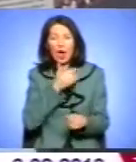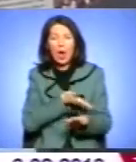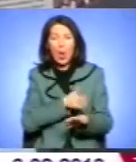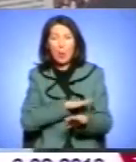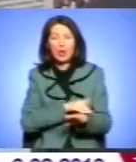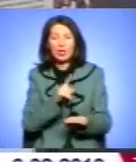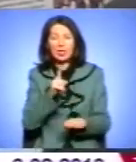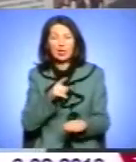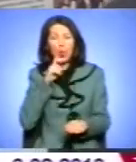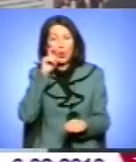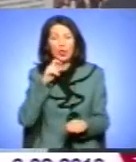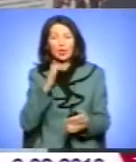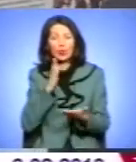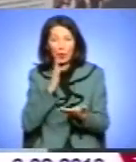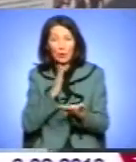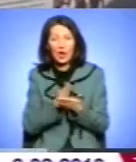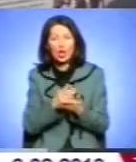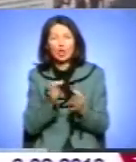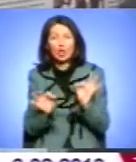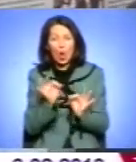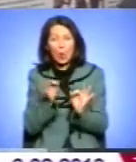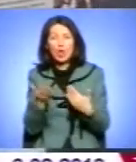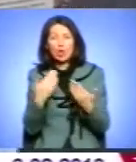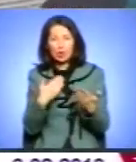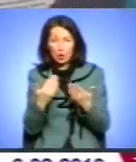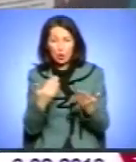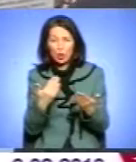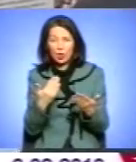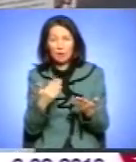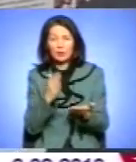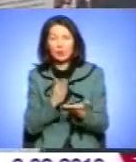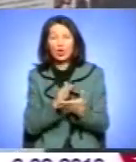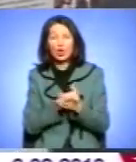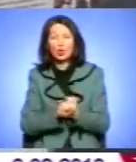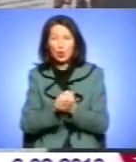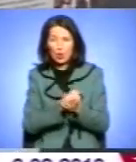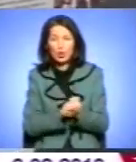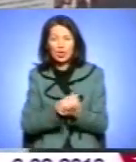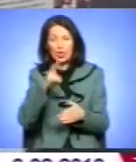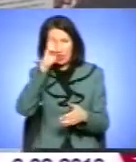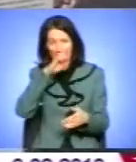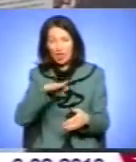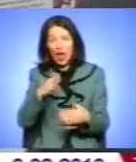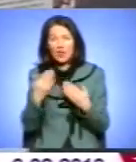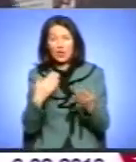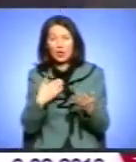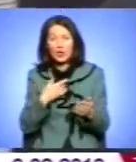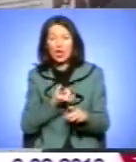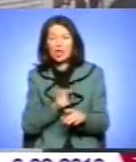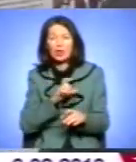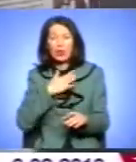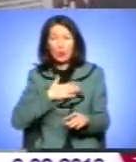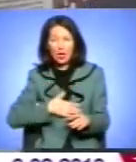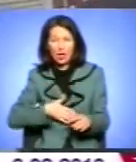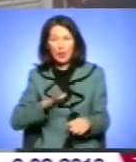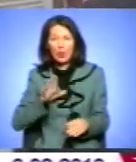з Україною навели нормальні стосунки, навели дружні державні відносини. І мені надзвичайно приємно